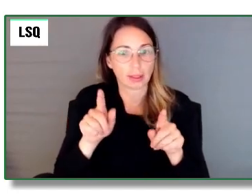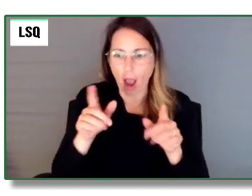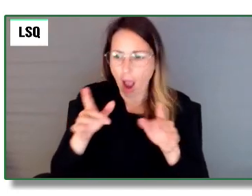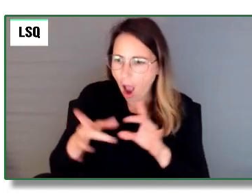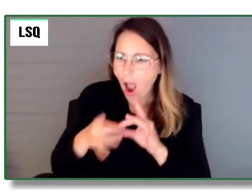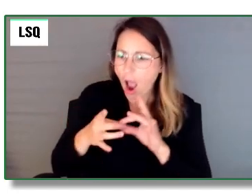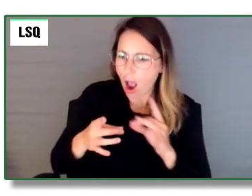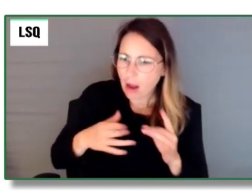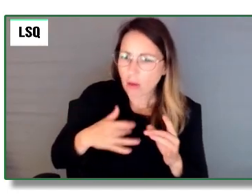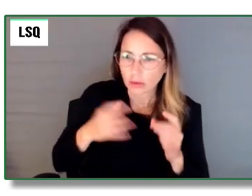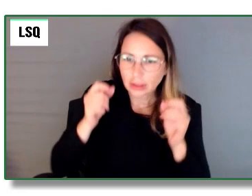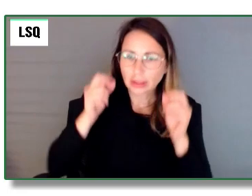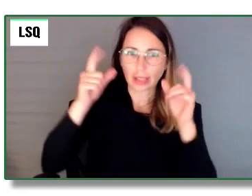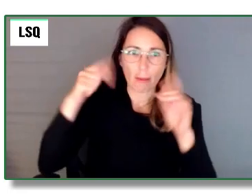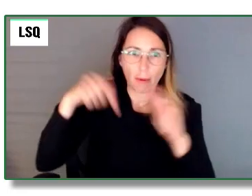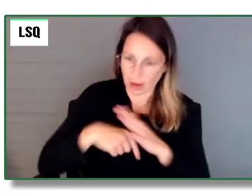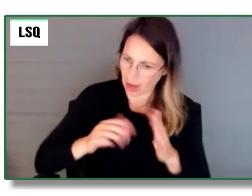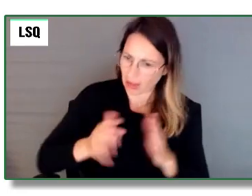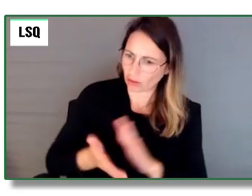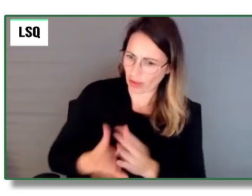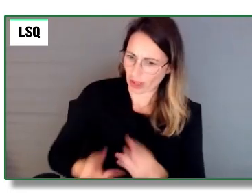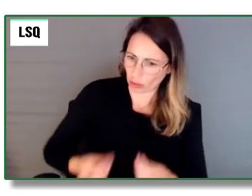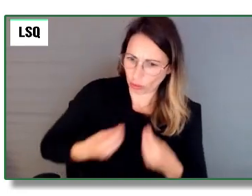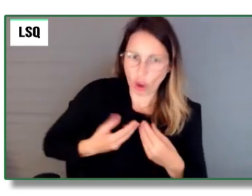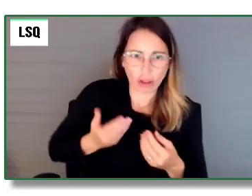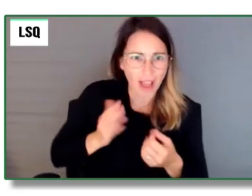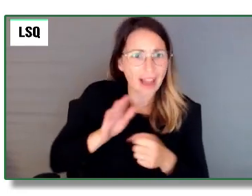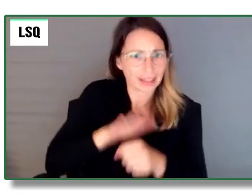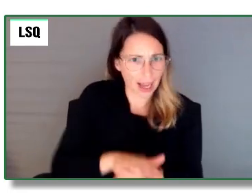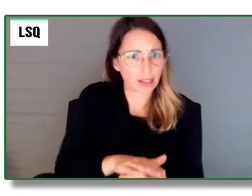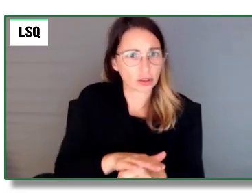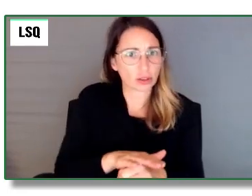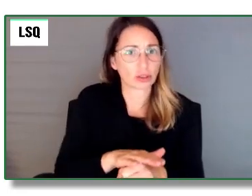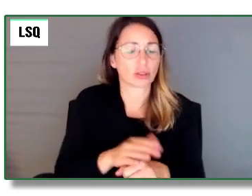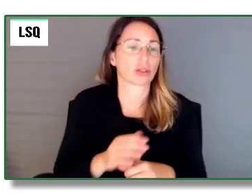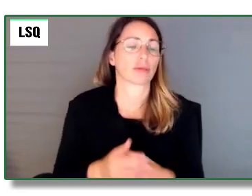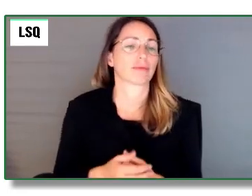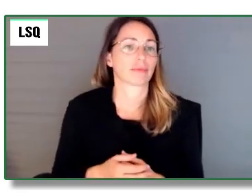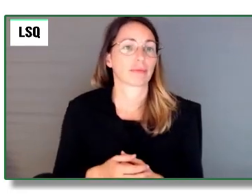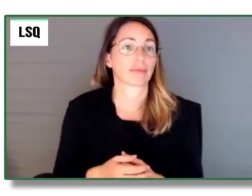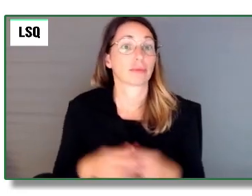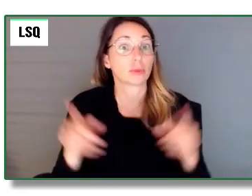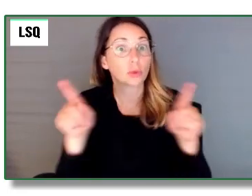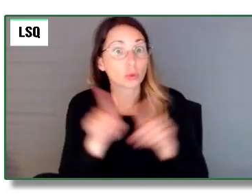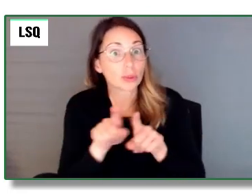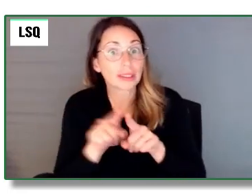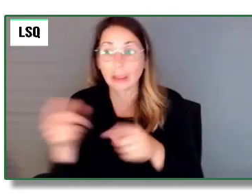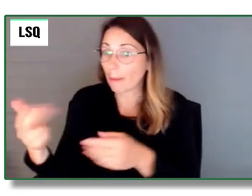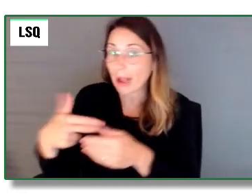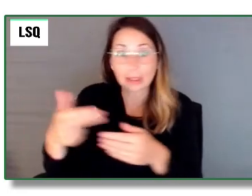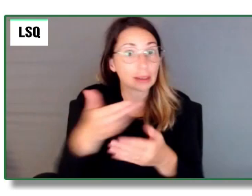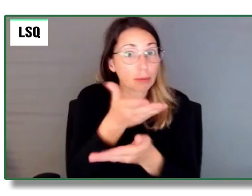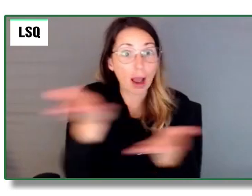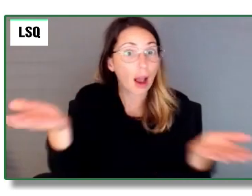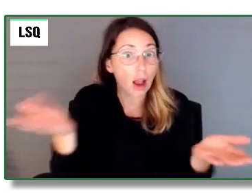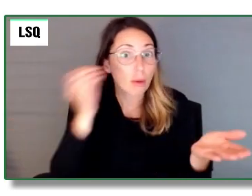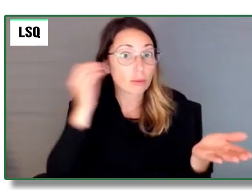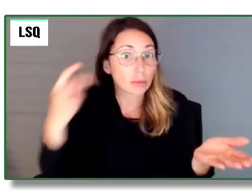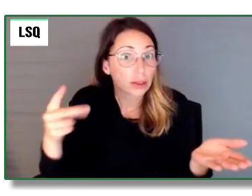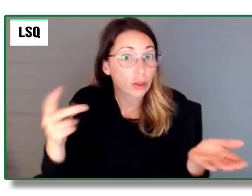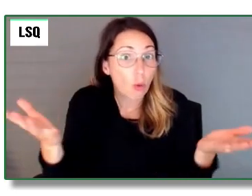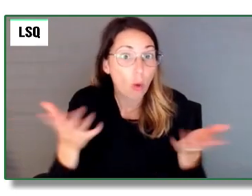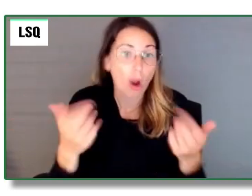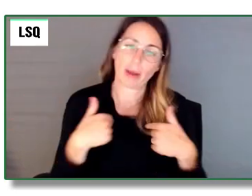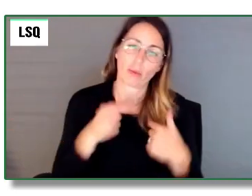engageant et ça nous interpelle. Je ne sais pas ce qu'il en est de vous, nos participants, mais certainement, je trouvais que moi-même,